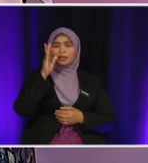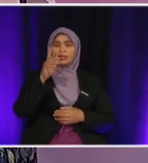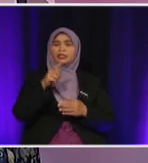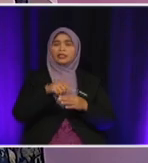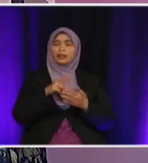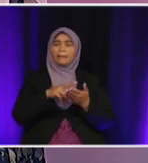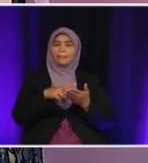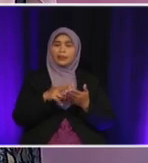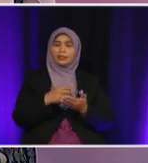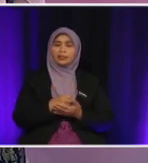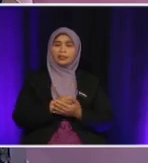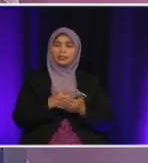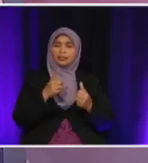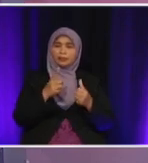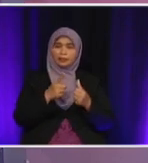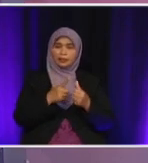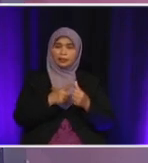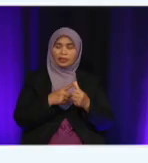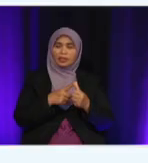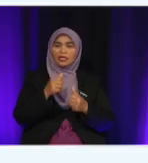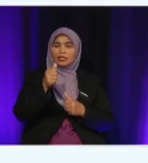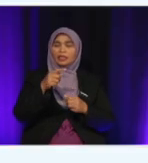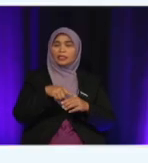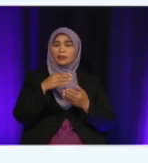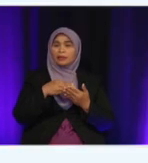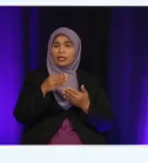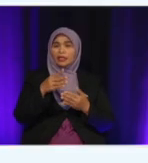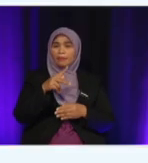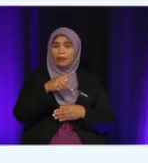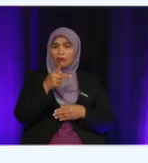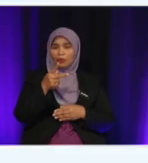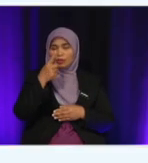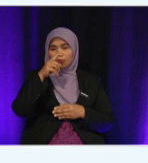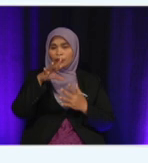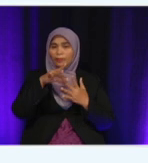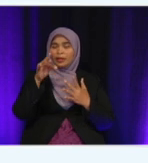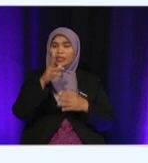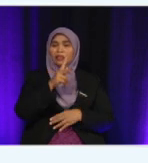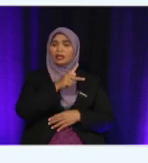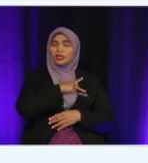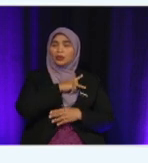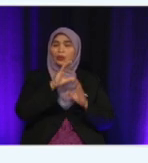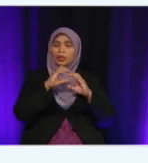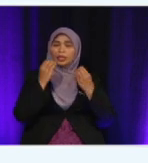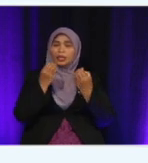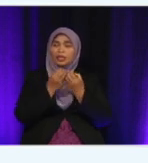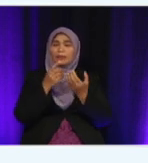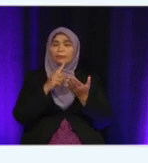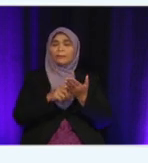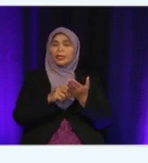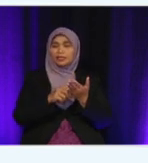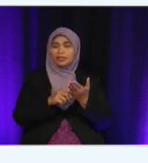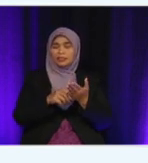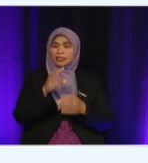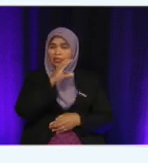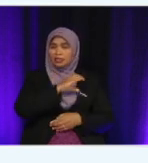kepada murid-murid yang pertama Anda diberi peluang untuk memilih Ketua Kelas bincangkan ciri seorang